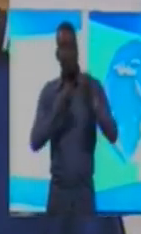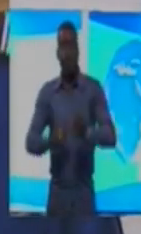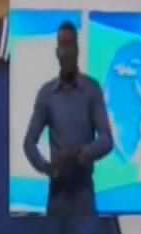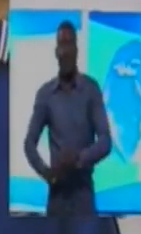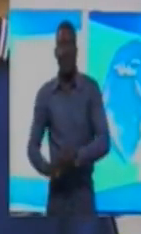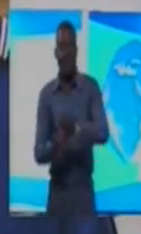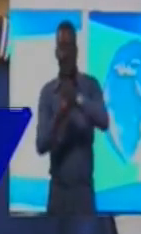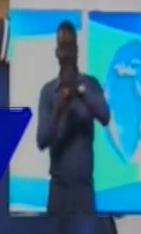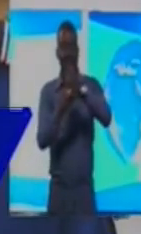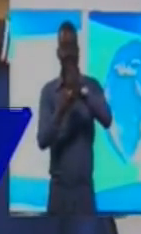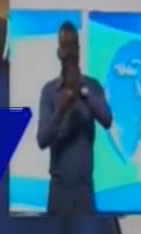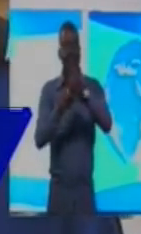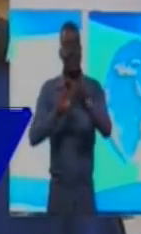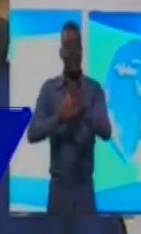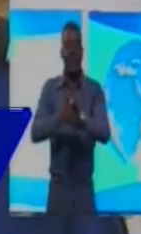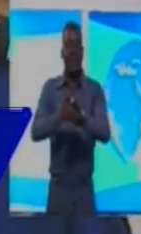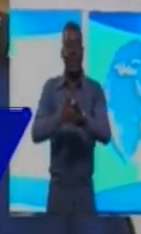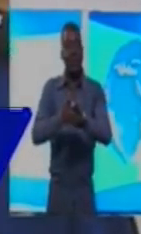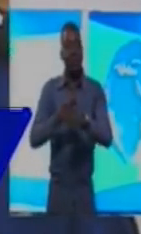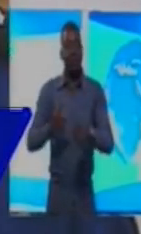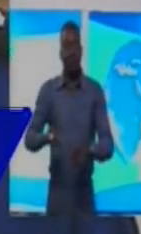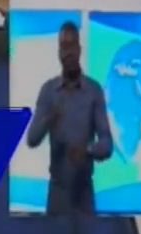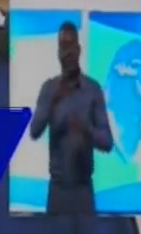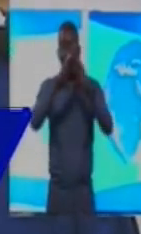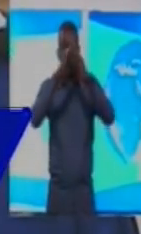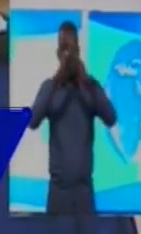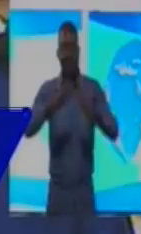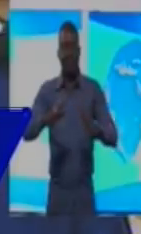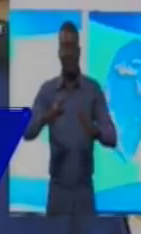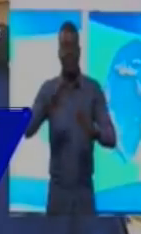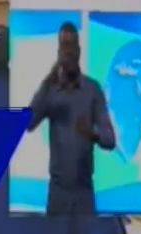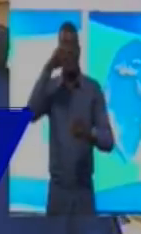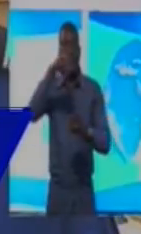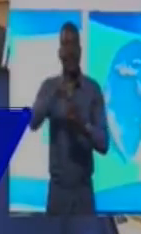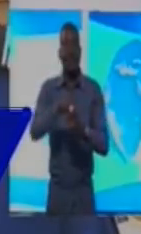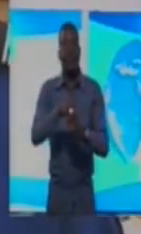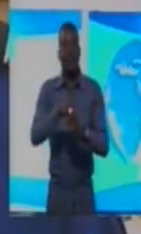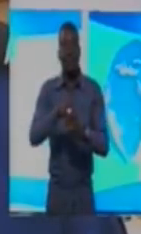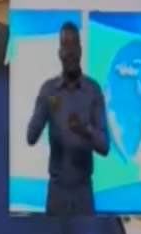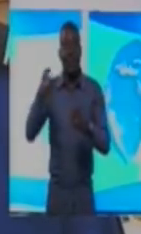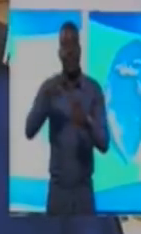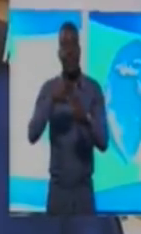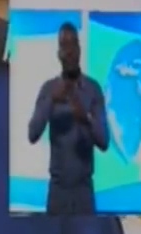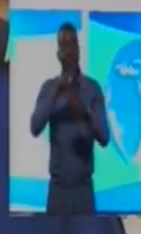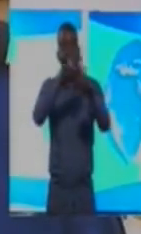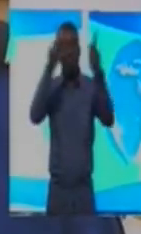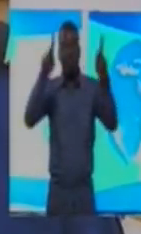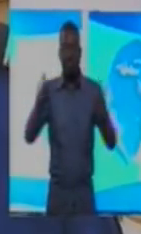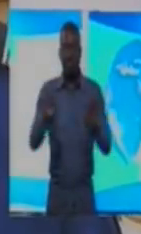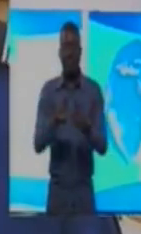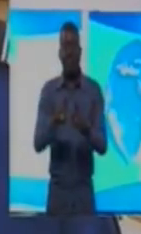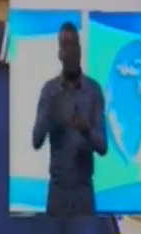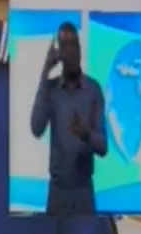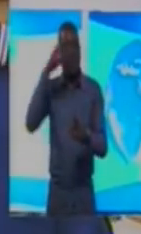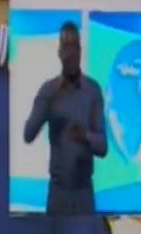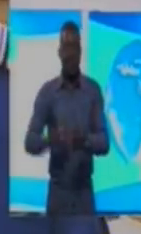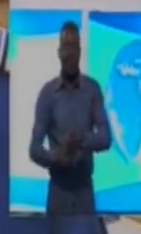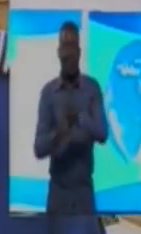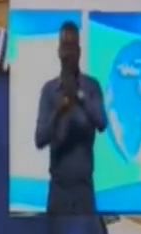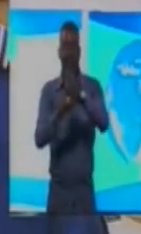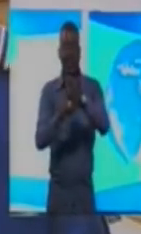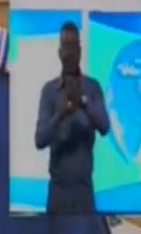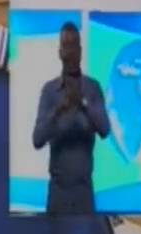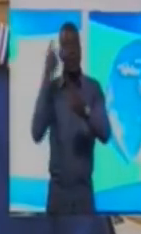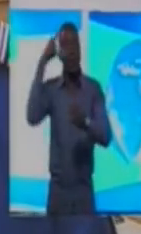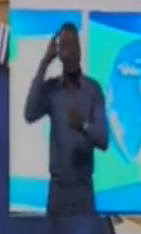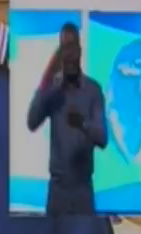sécurisation des espaces aéroportuaires, notamment son périmètre de sécurité, les aéronefs